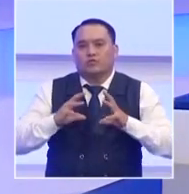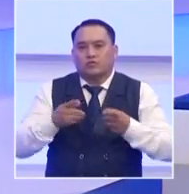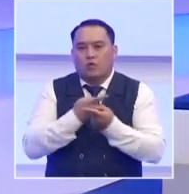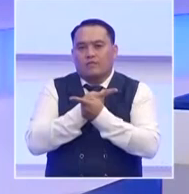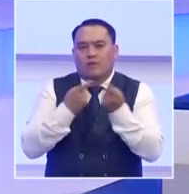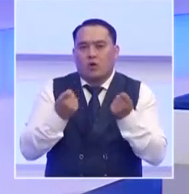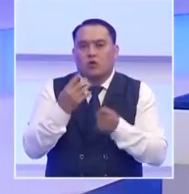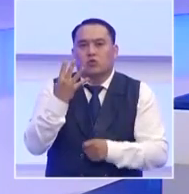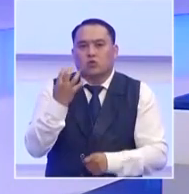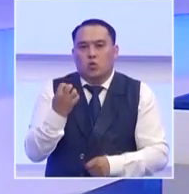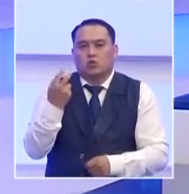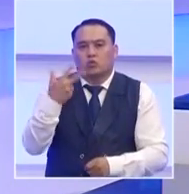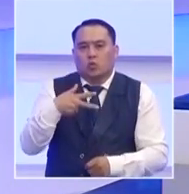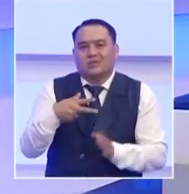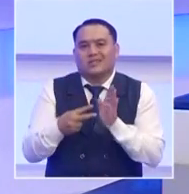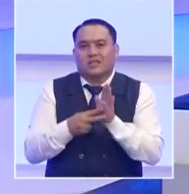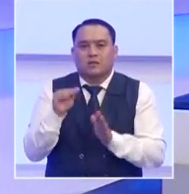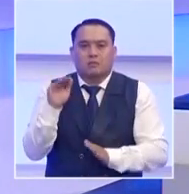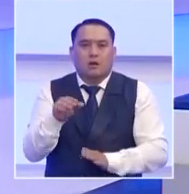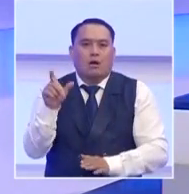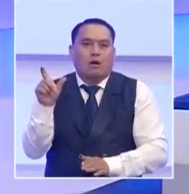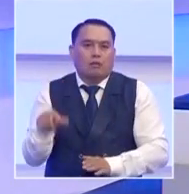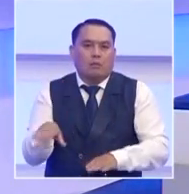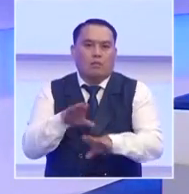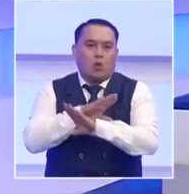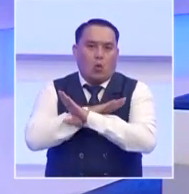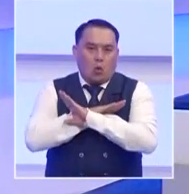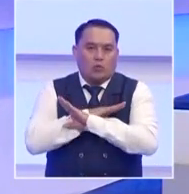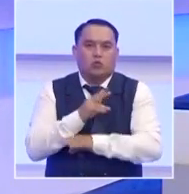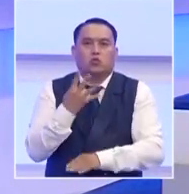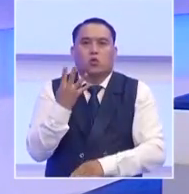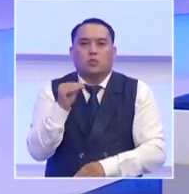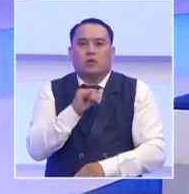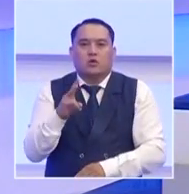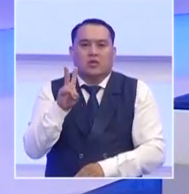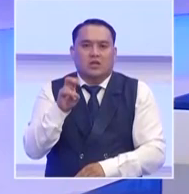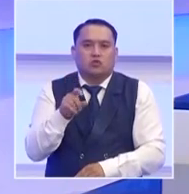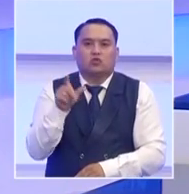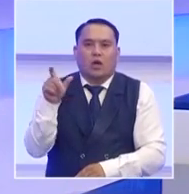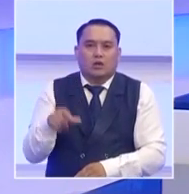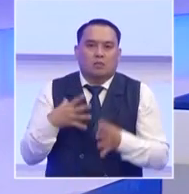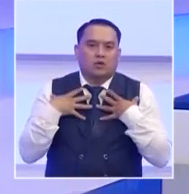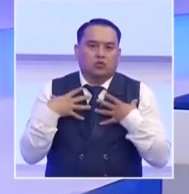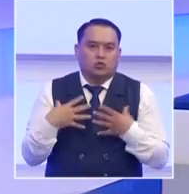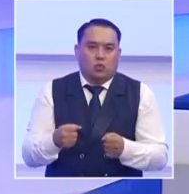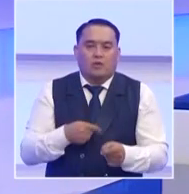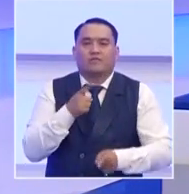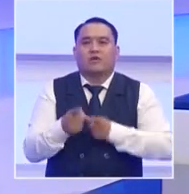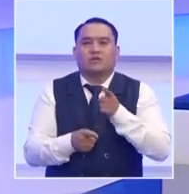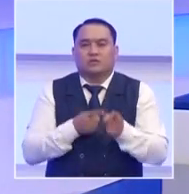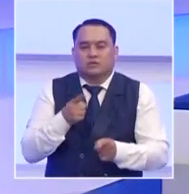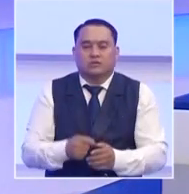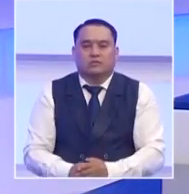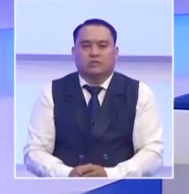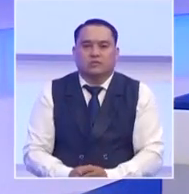сүйенсек, індеттен 438 мың адам көз жұмған. Дәрігерлер 4 миллион 200 мыңға жуық науқасты айықтырып қатарға қосқан. Жаһан